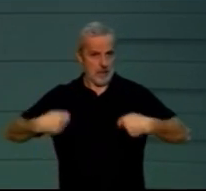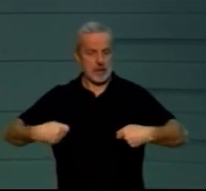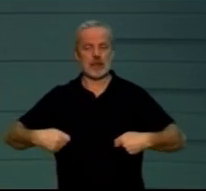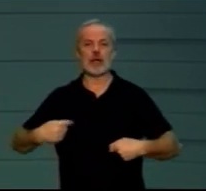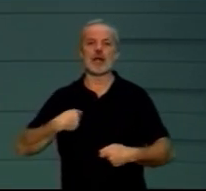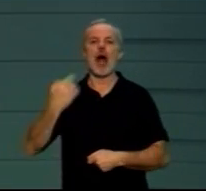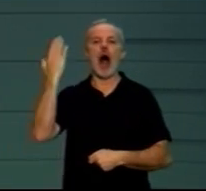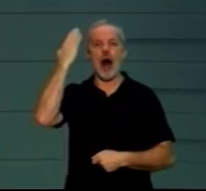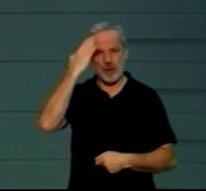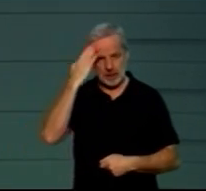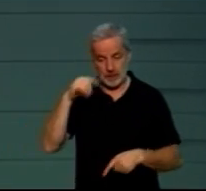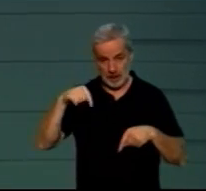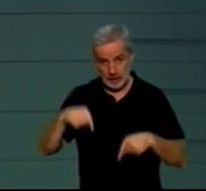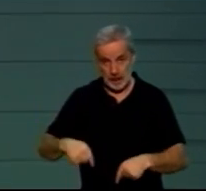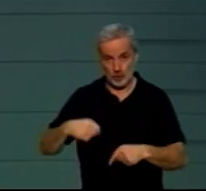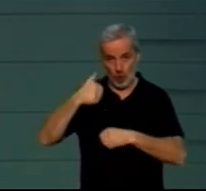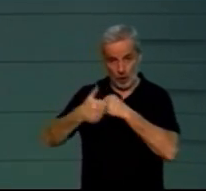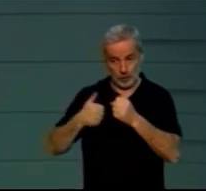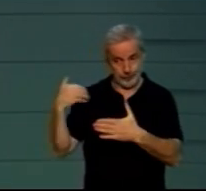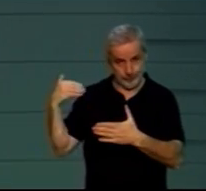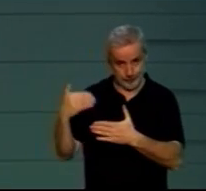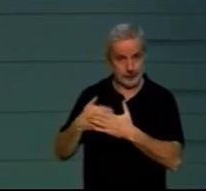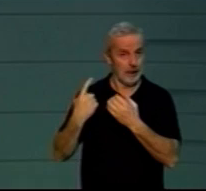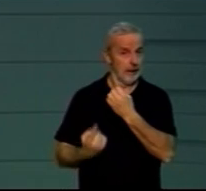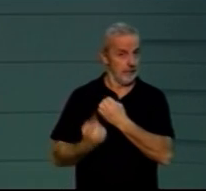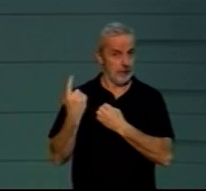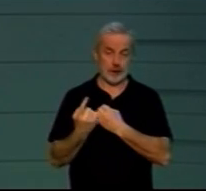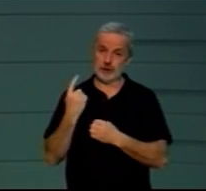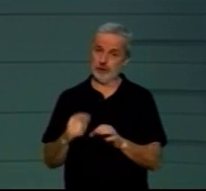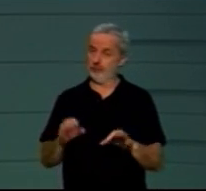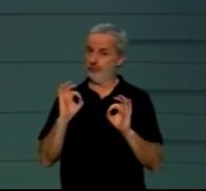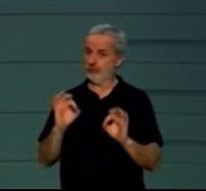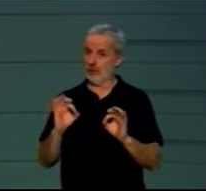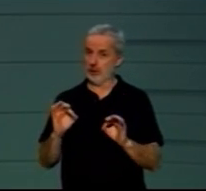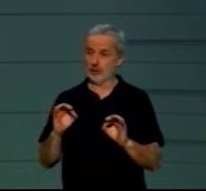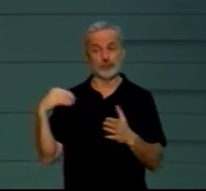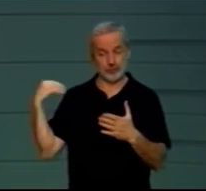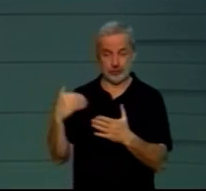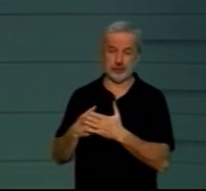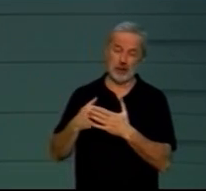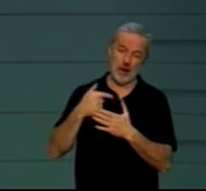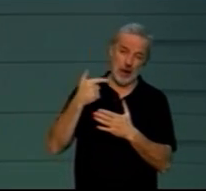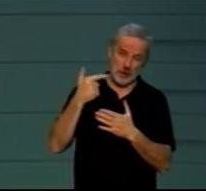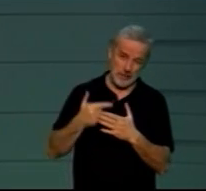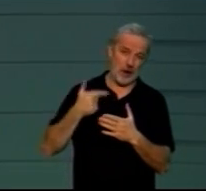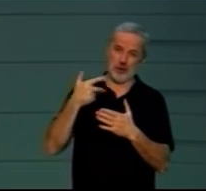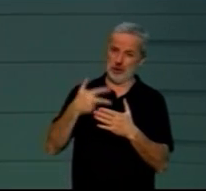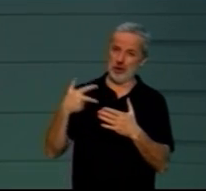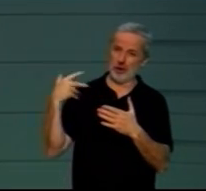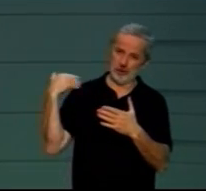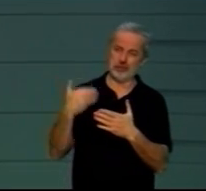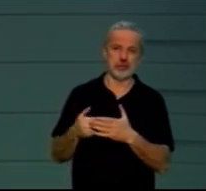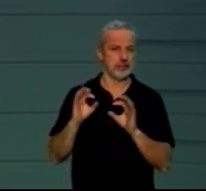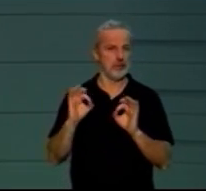v letošním roce jsme měli, já tvrdím, že poslední 2-3 roky jsou taková ta zlatá éra české cyklistiky,